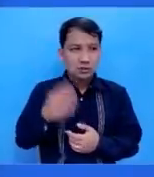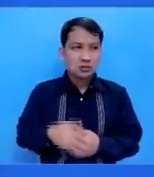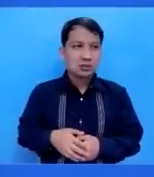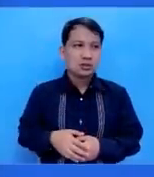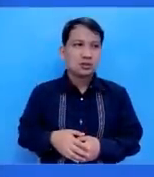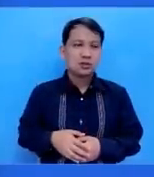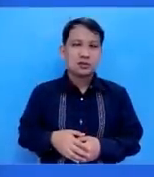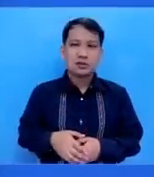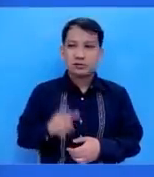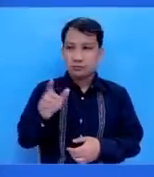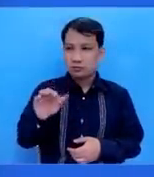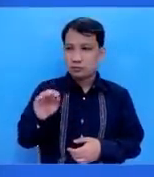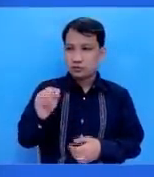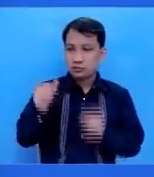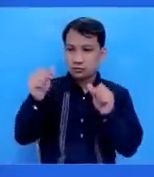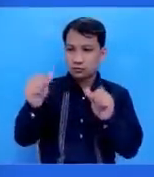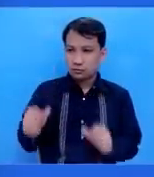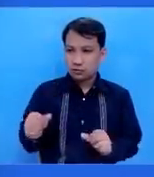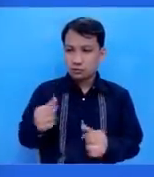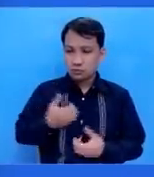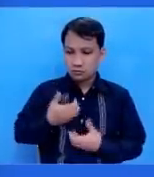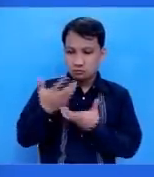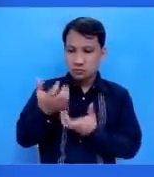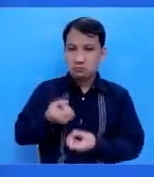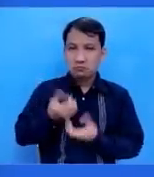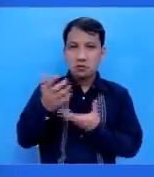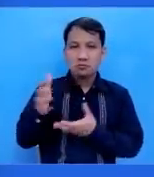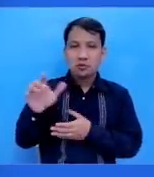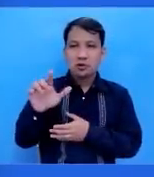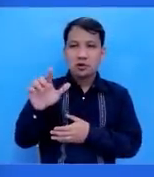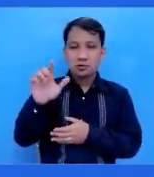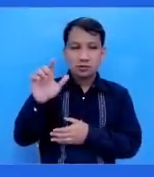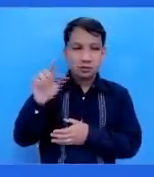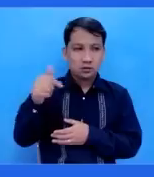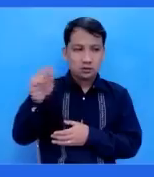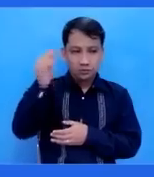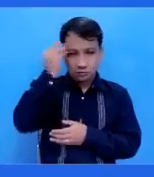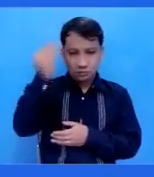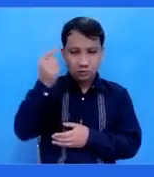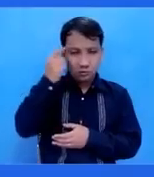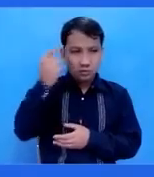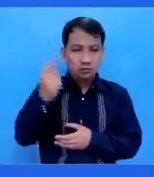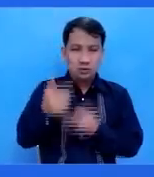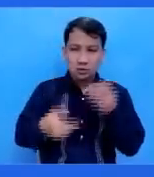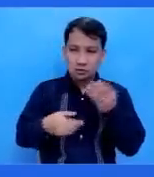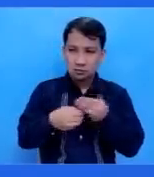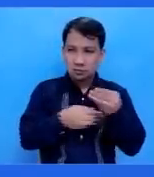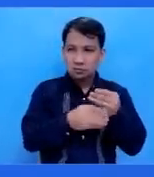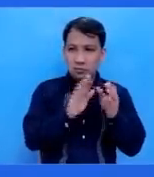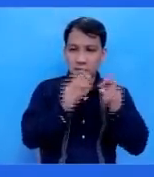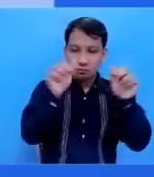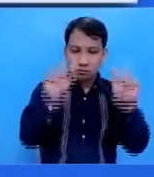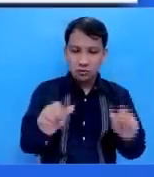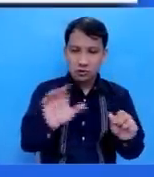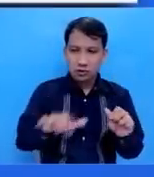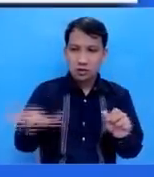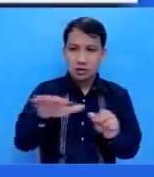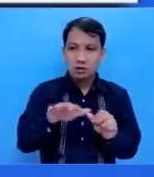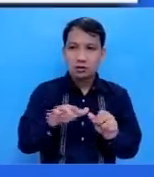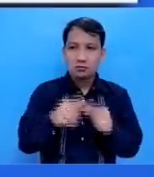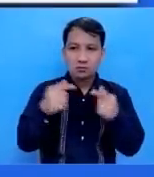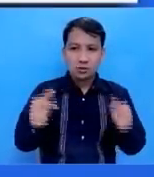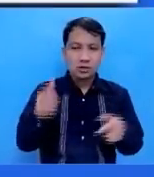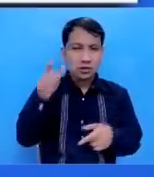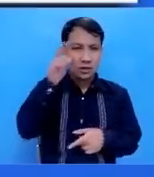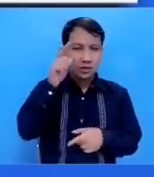2019, nagpo-post na siya ng mga hinaing laban sa kanilang lokal na pamahalaan. Nagsunod-sunod na rin ang mga post ni Yumol laban kay Nooy